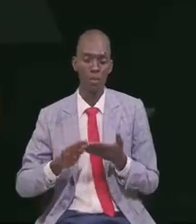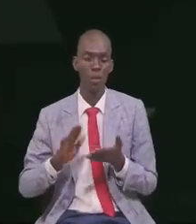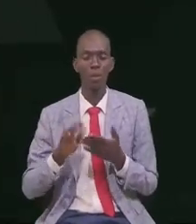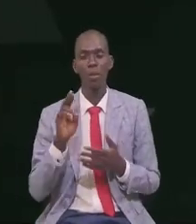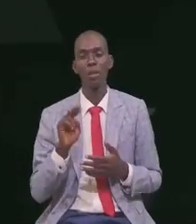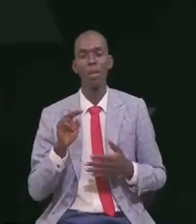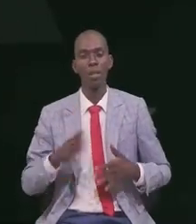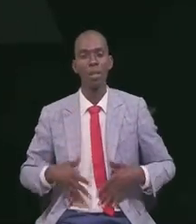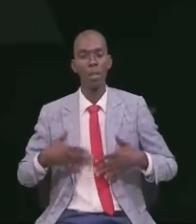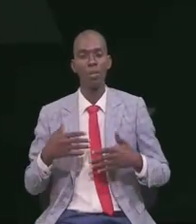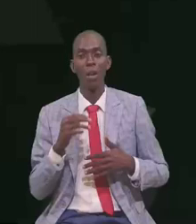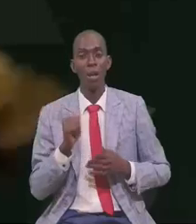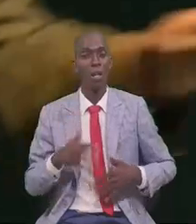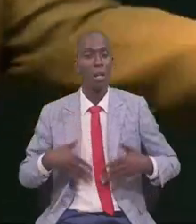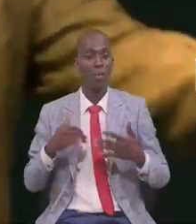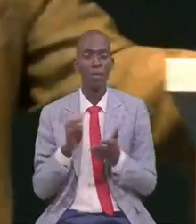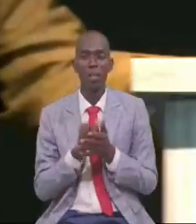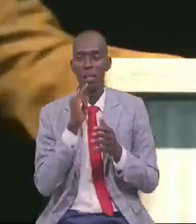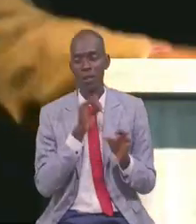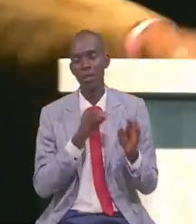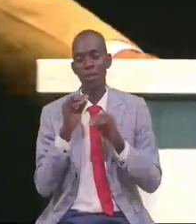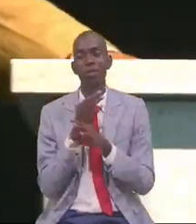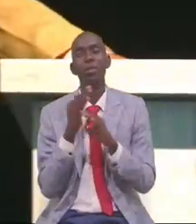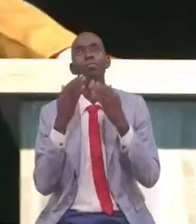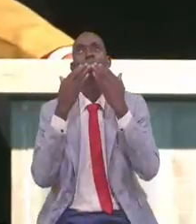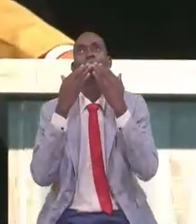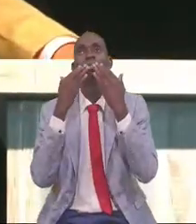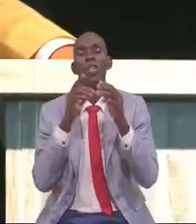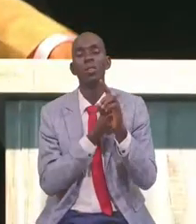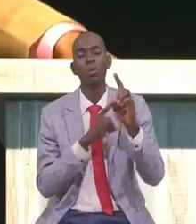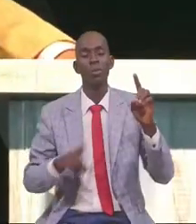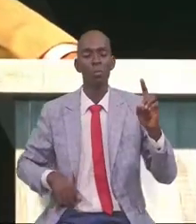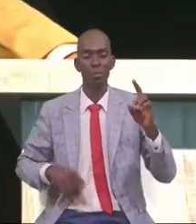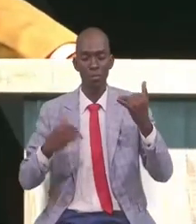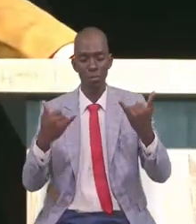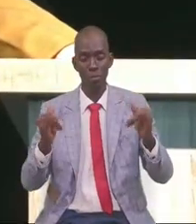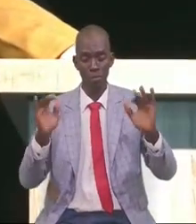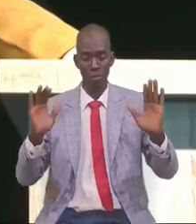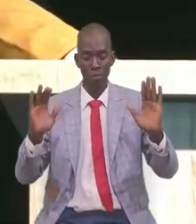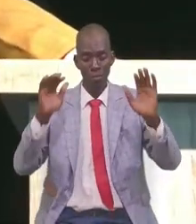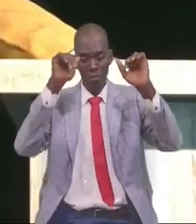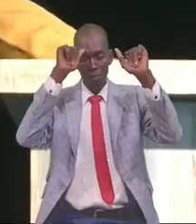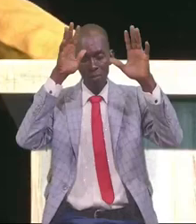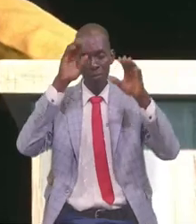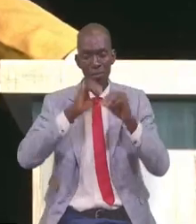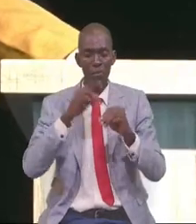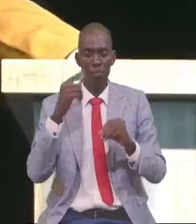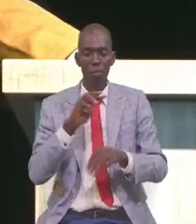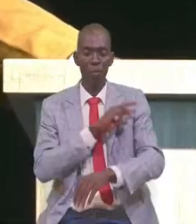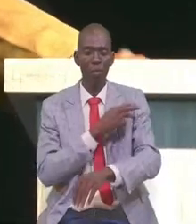une vie qui est affranchie. Merci Seigneur. Je prie pour vous maintenant. Père, au nom puissant de